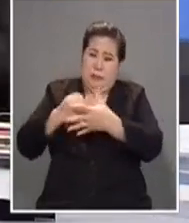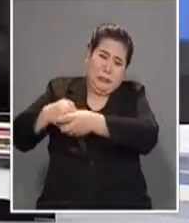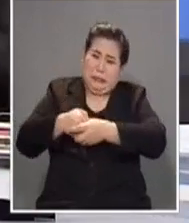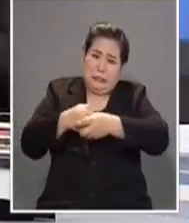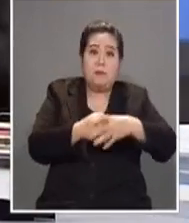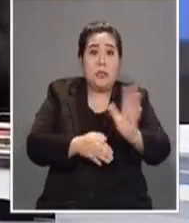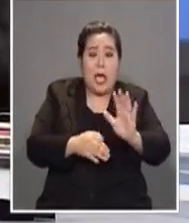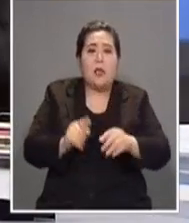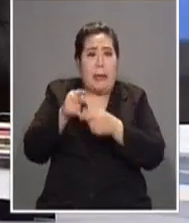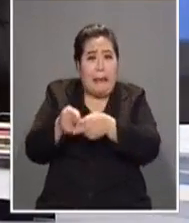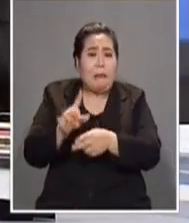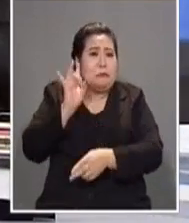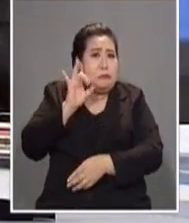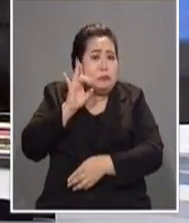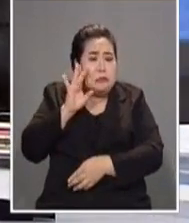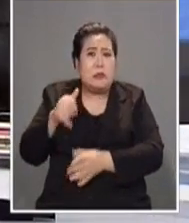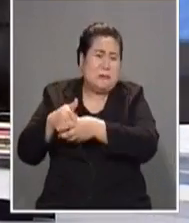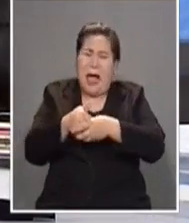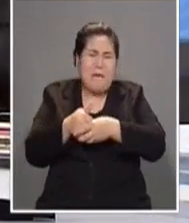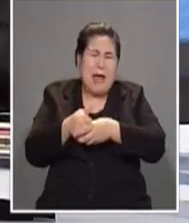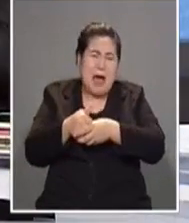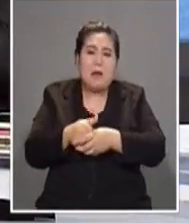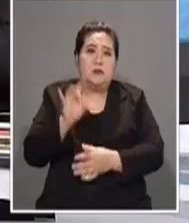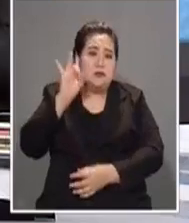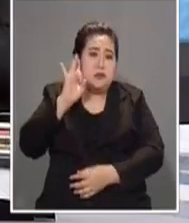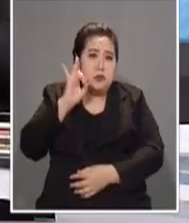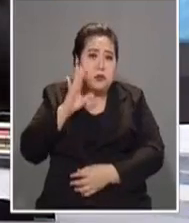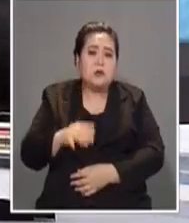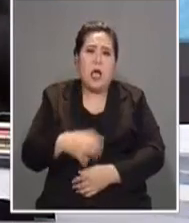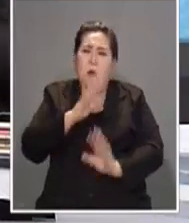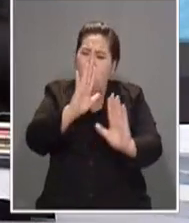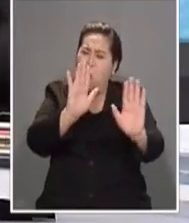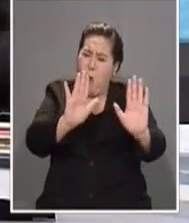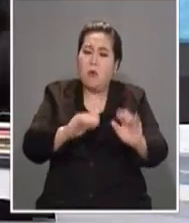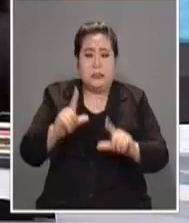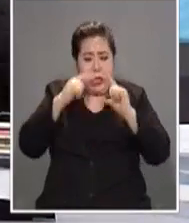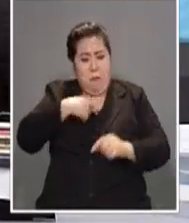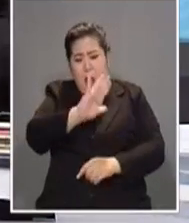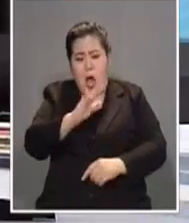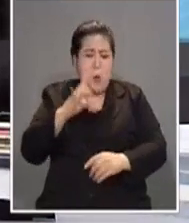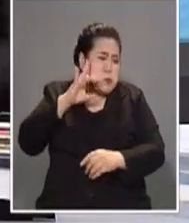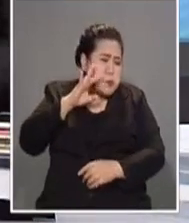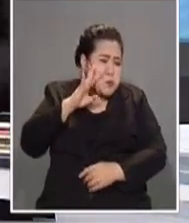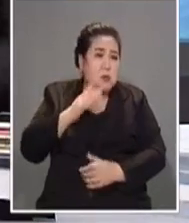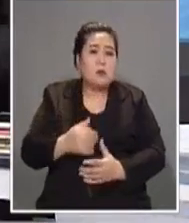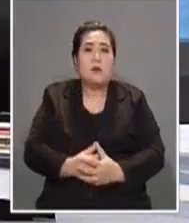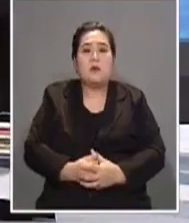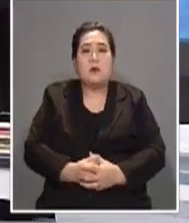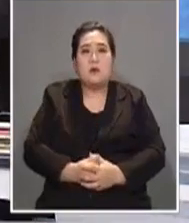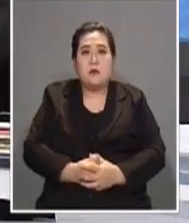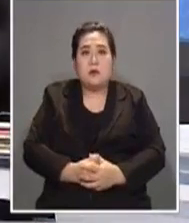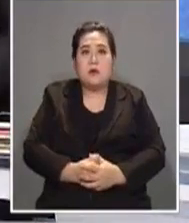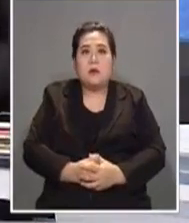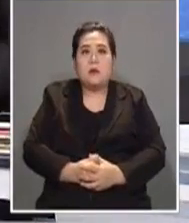นะคือไม่ยอมเข้าไม่ยอมไปจะให้ละเว้นสมมติว่าจะให้ไม่เข้าก็ไม่เป็นไรเดี๋ยวก็โด